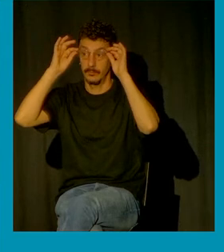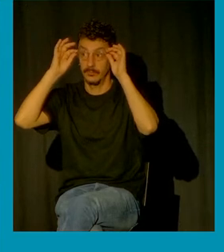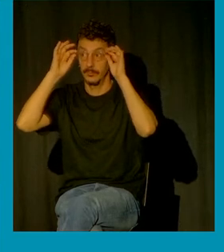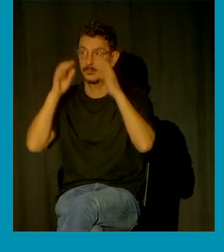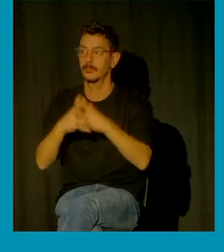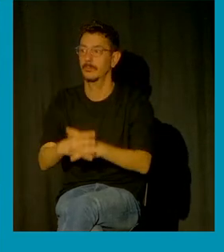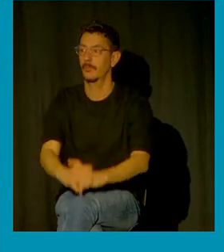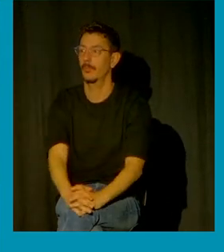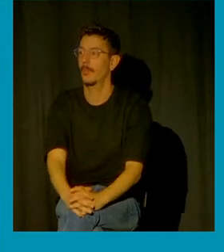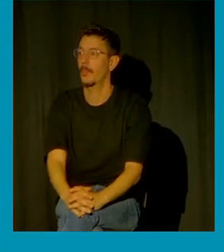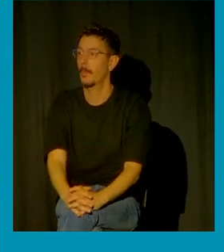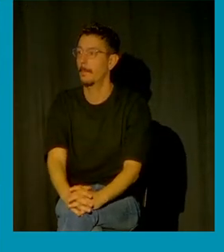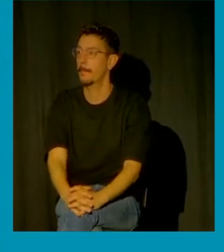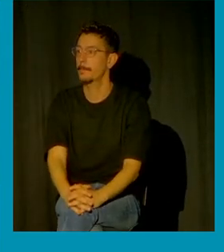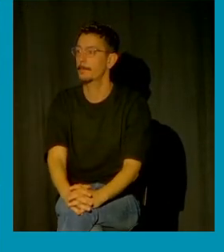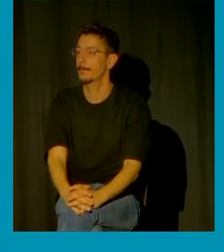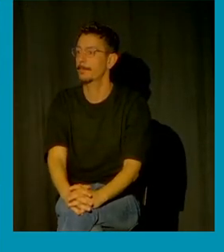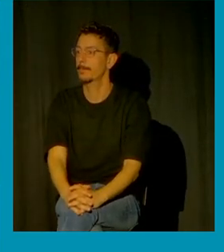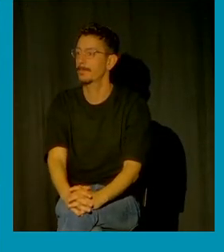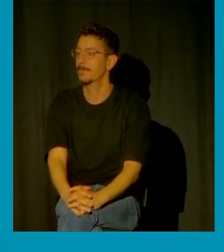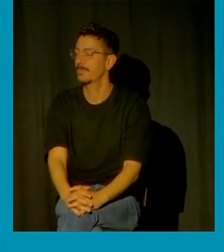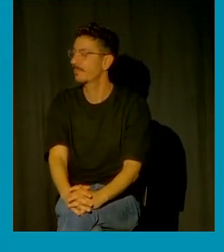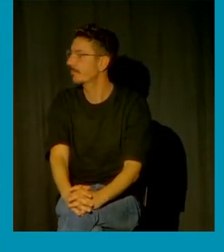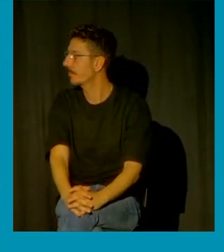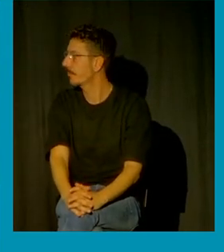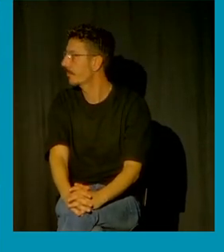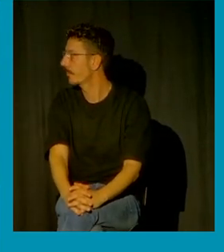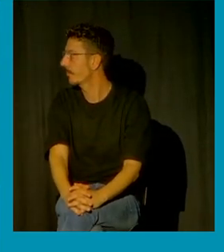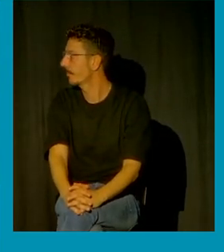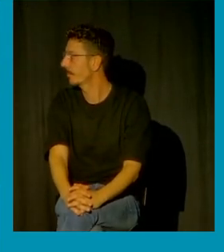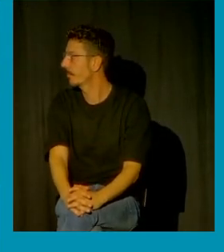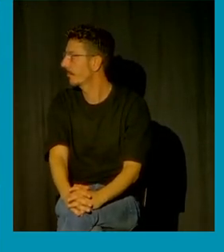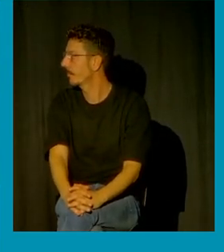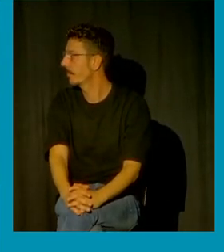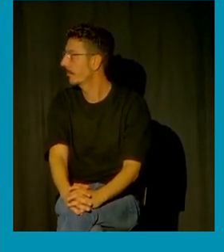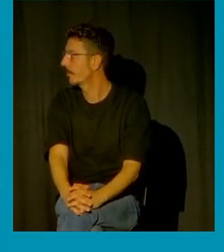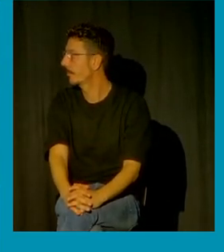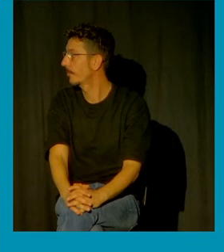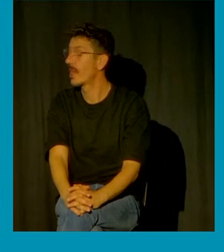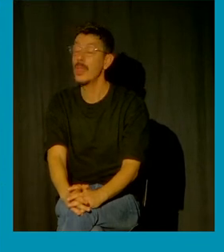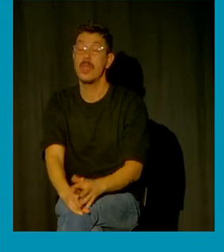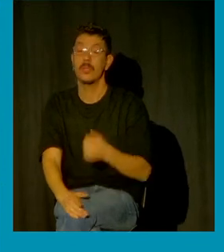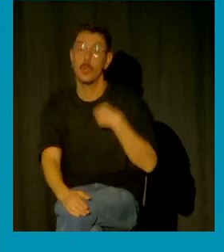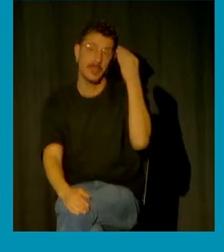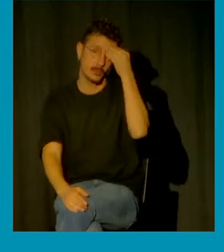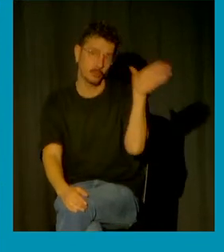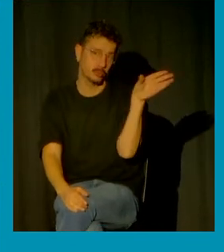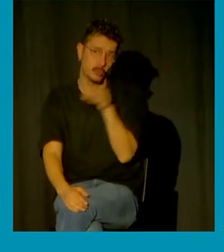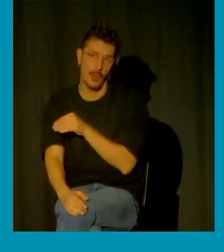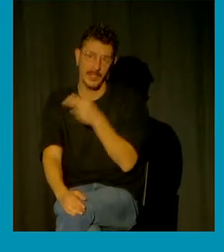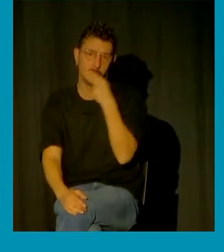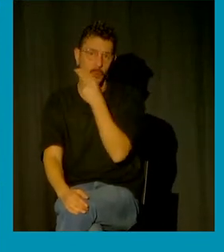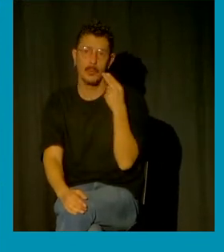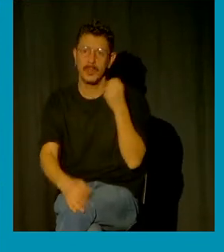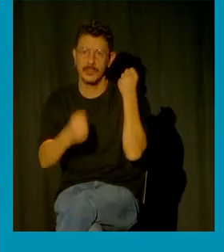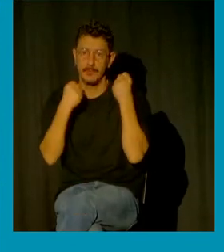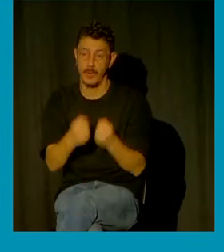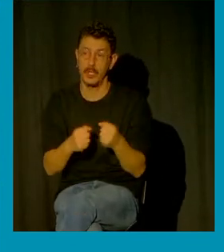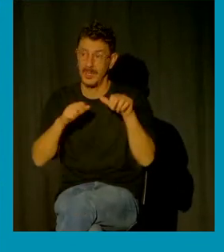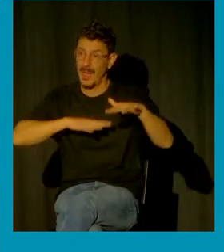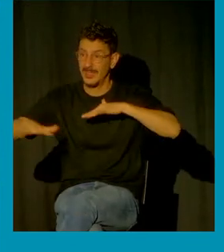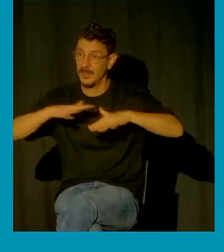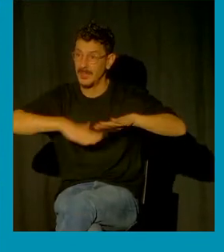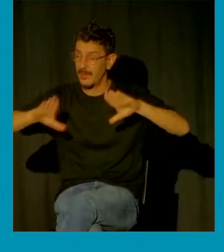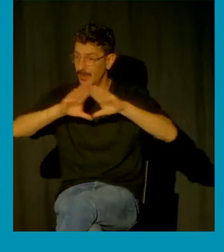ponències i pensaments sinó perquè crec que ademés tenen totes un compromís amb l'activisme feminista i crec que això